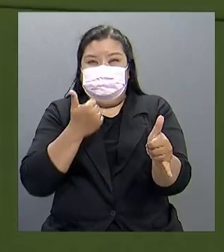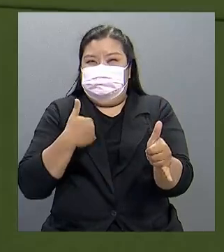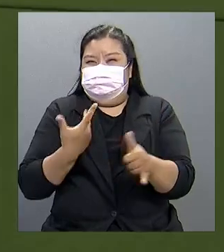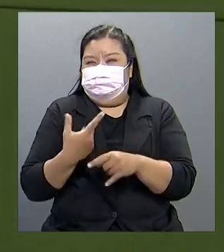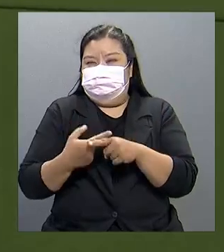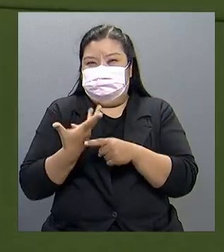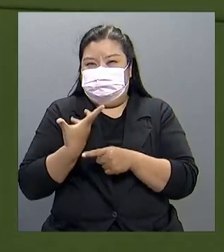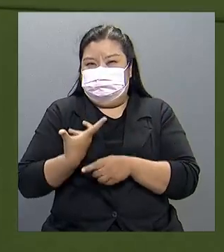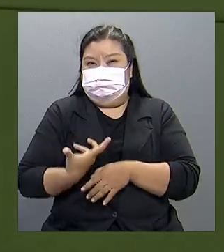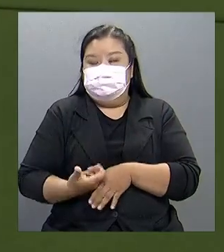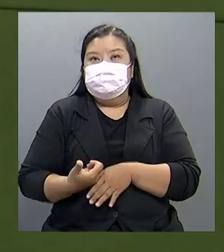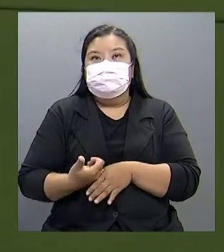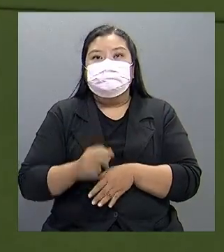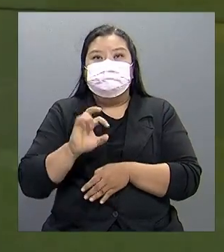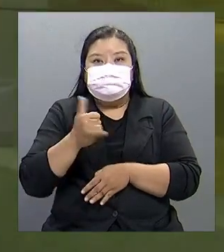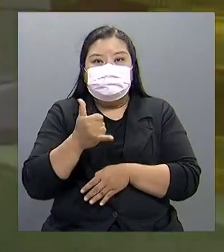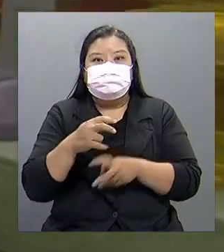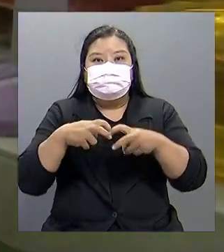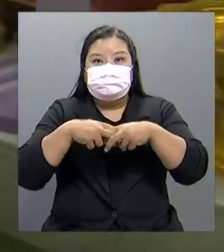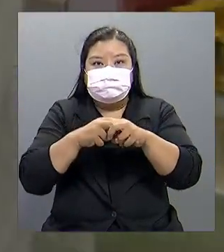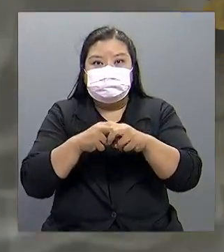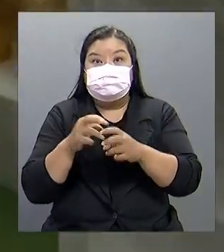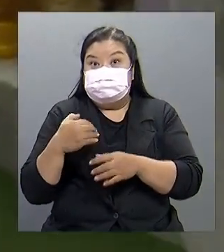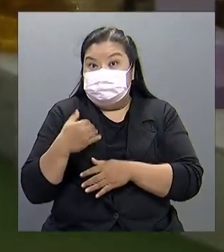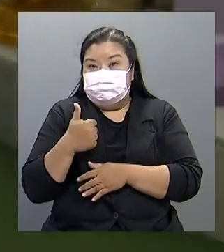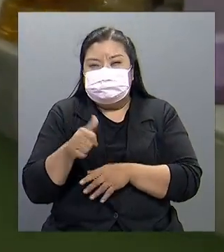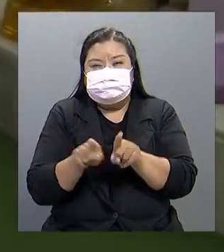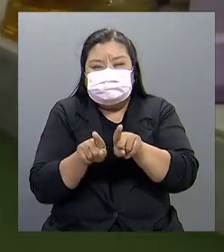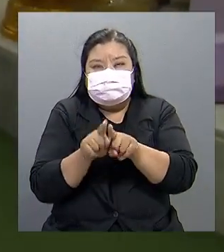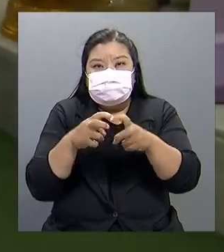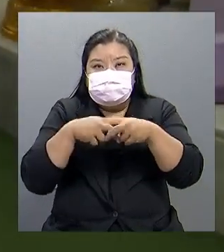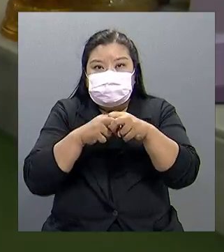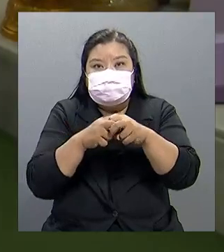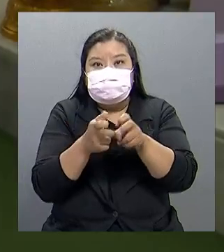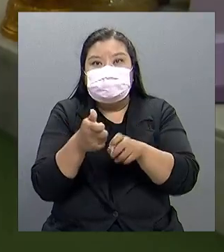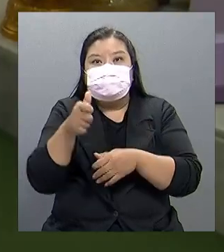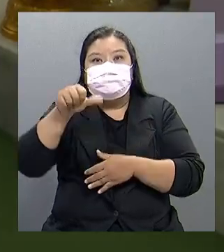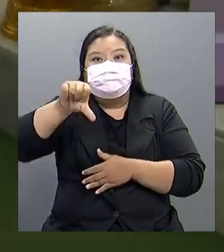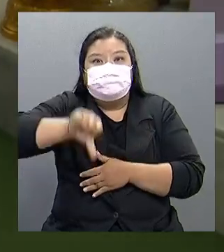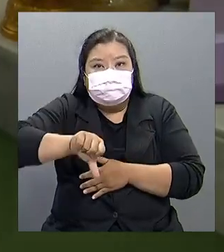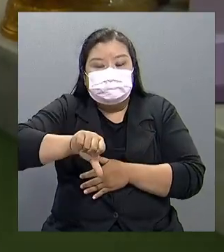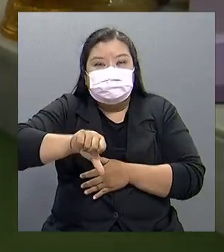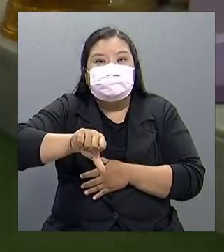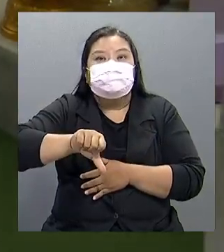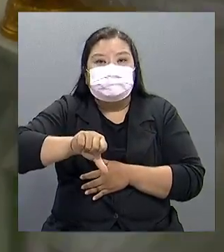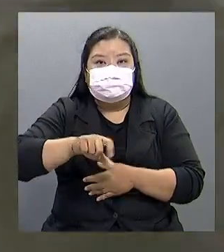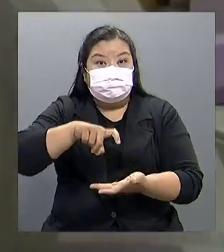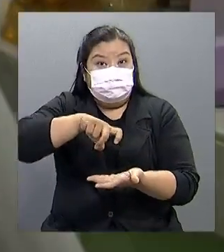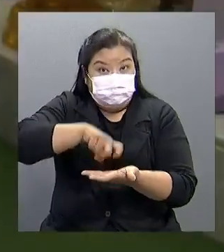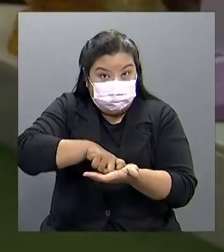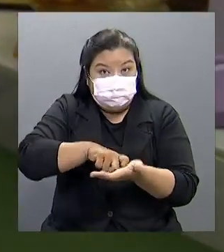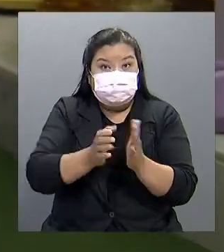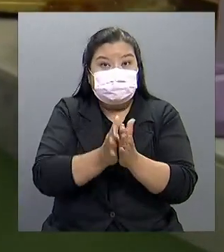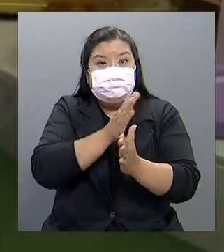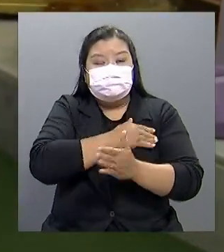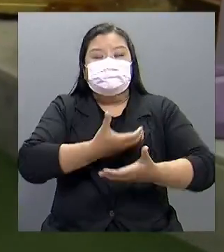ที่จะเกิดการยุบเนื่องจากการนั่งนานๆได้เพราะฉะนั้นจริงๆโรคที่สัมพันธ์กับการนั่งพื้นนะฮะหรือไปวัด ไป นั่งสมา